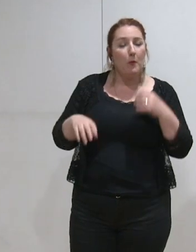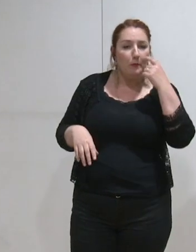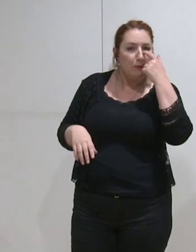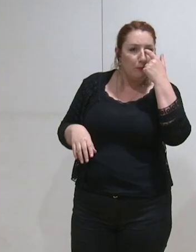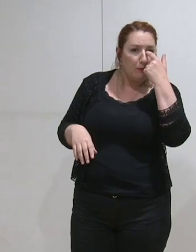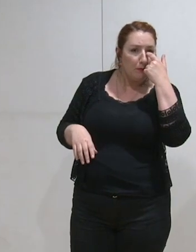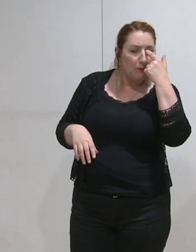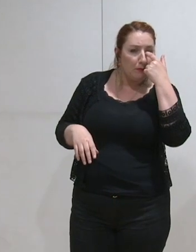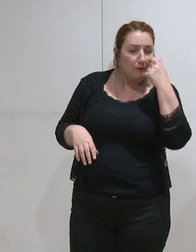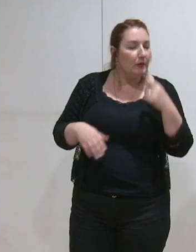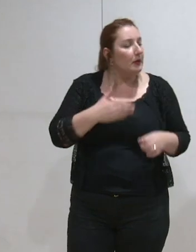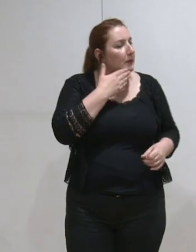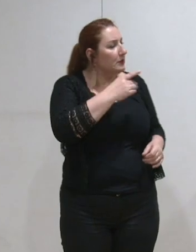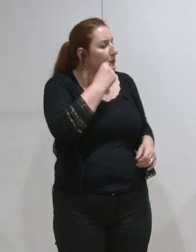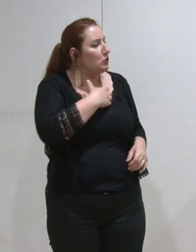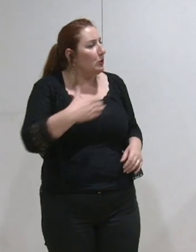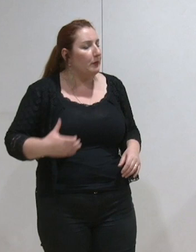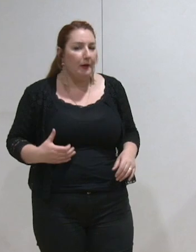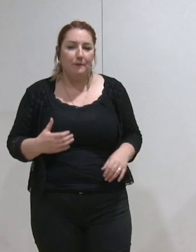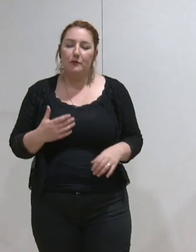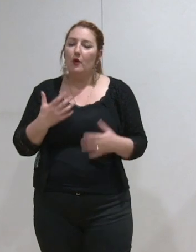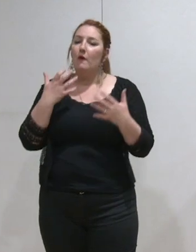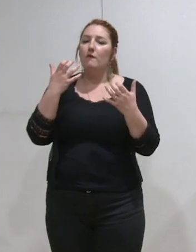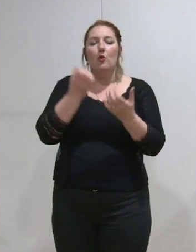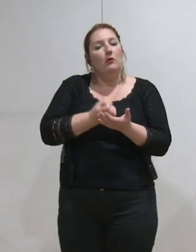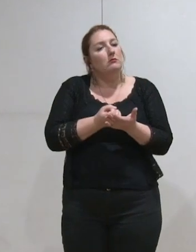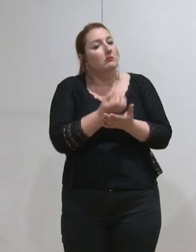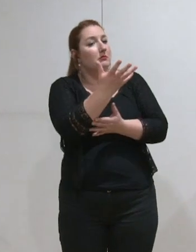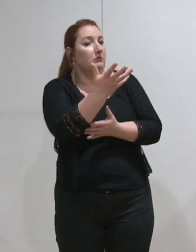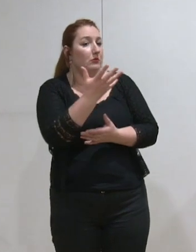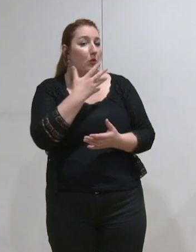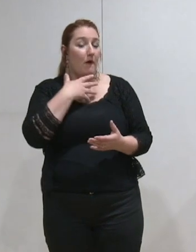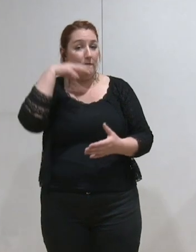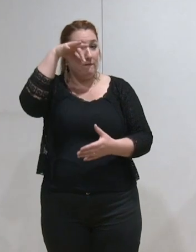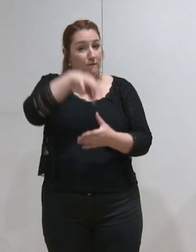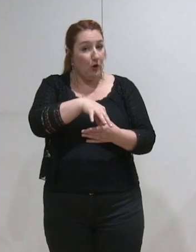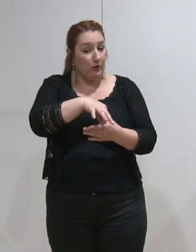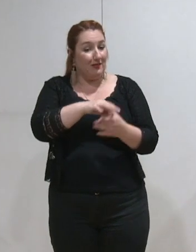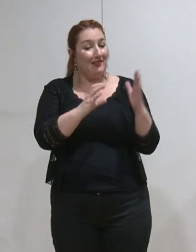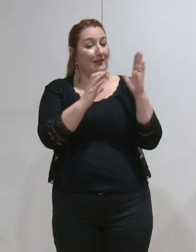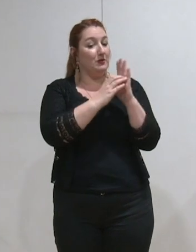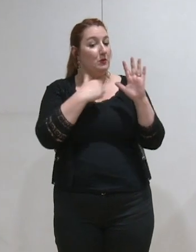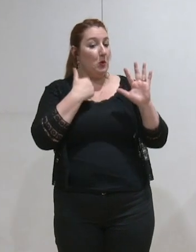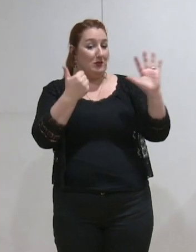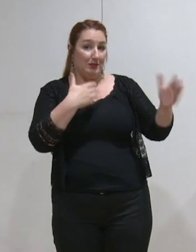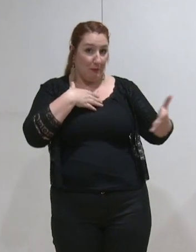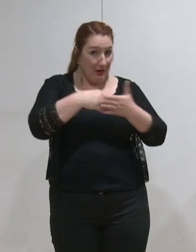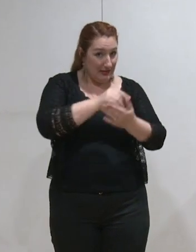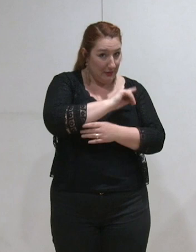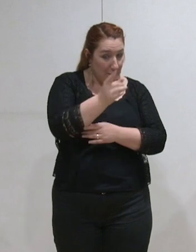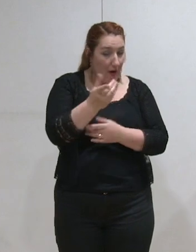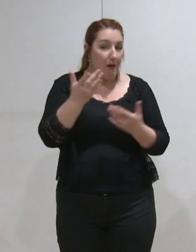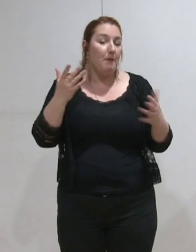boilot merci Monsieur le Maire c'est pour vous dire que je ne participerai pas au vote de cette délibération mais